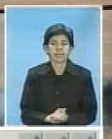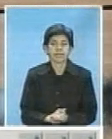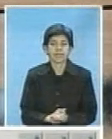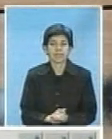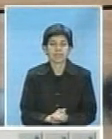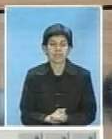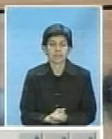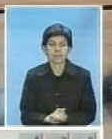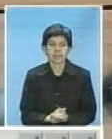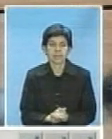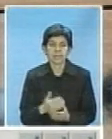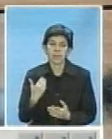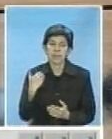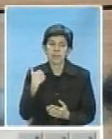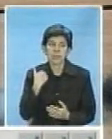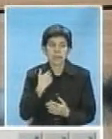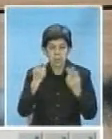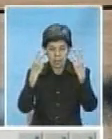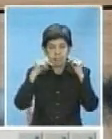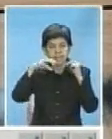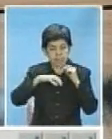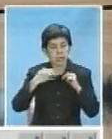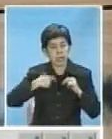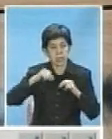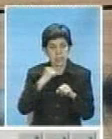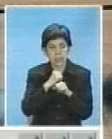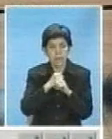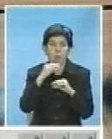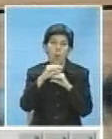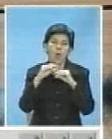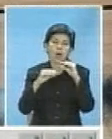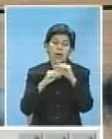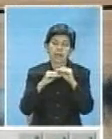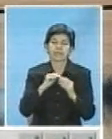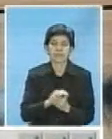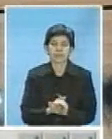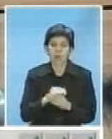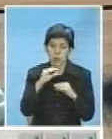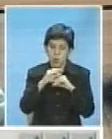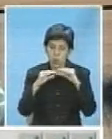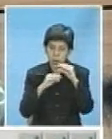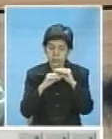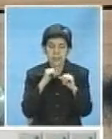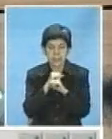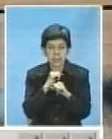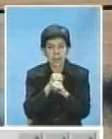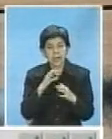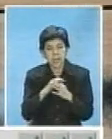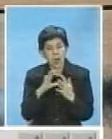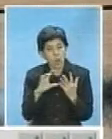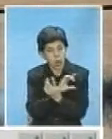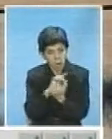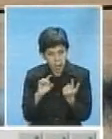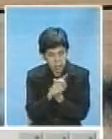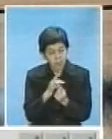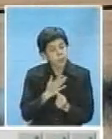นอกจากนั้นยังมีอยู่ที่สำนักปลัดกระทรวงยุติธรรมในโครงการสันติวัฒนธรรมที่เรีย